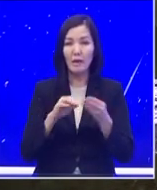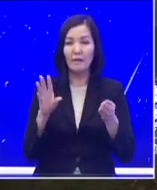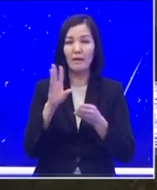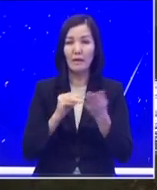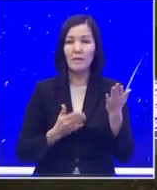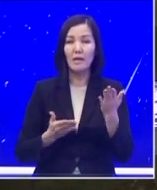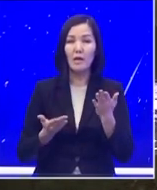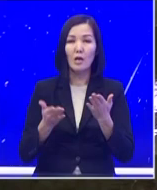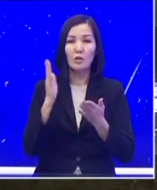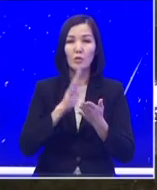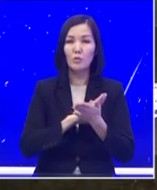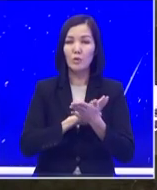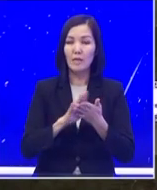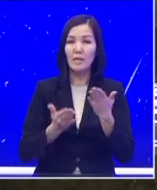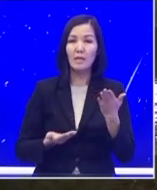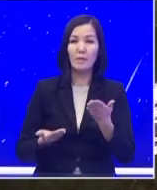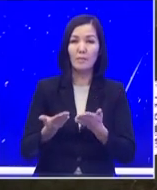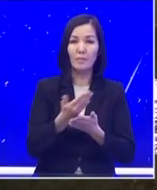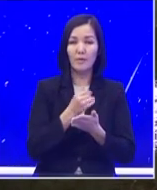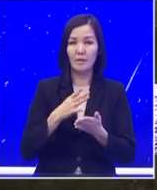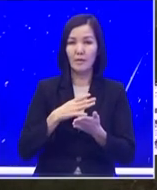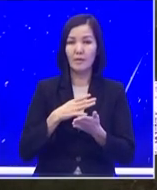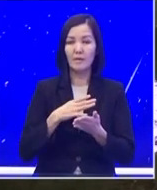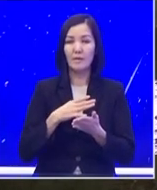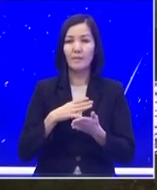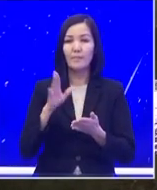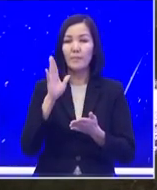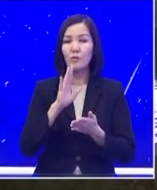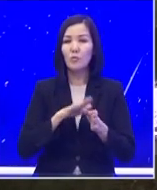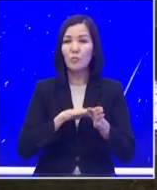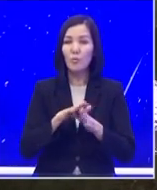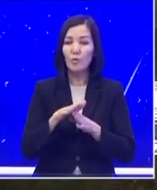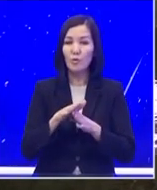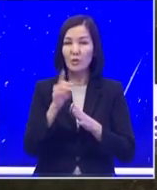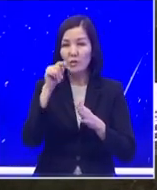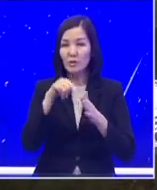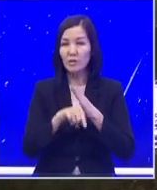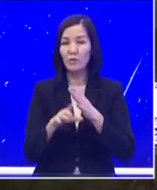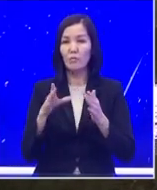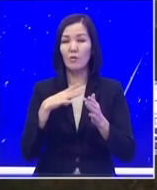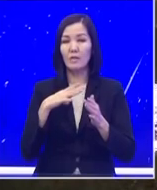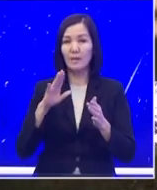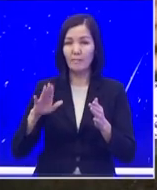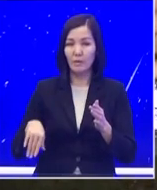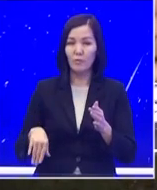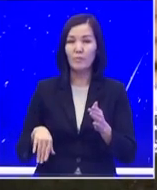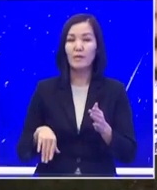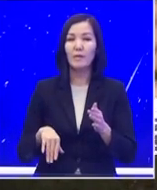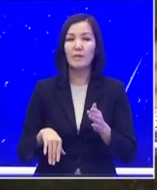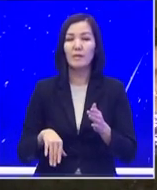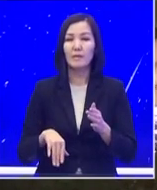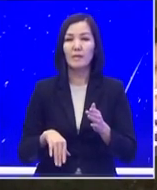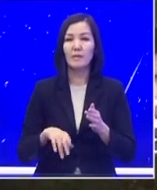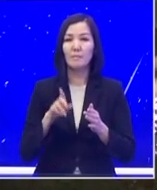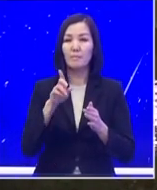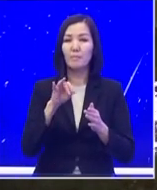шунгит салынған келген мусорларды ұстап қалу үшін. Су полностью соның ішіне отырғаннан сүзгіден өткеннен кейін мына бетонный фильтрларға